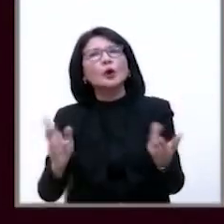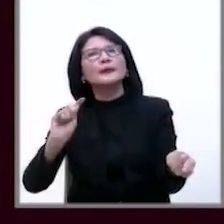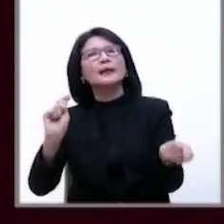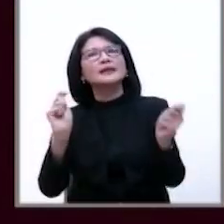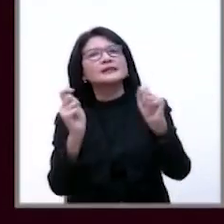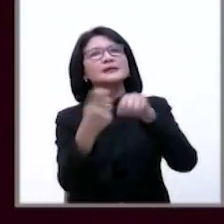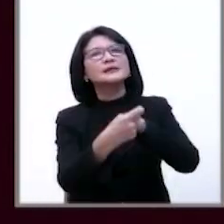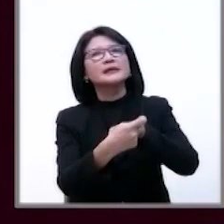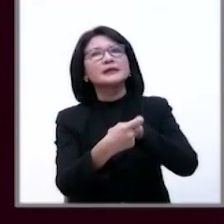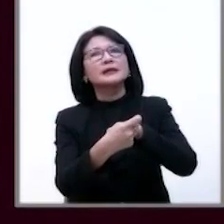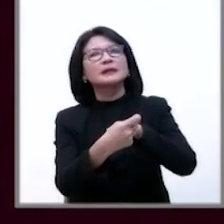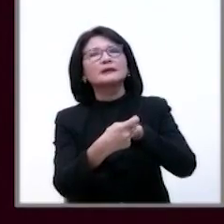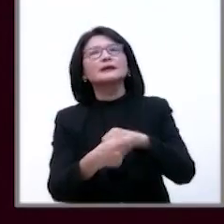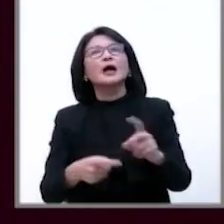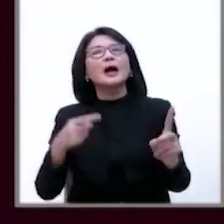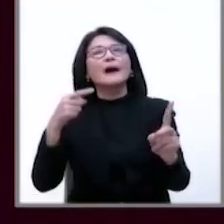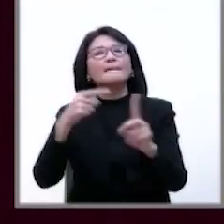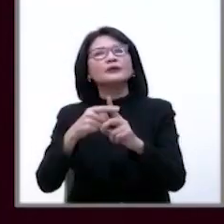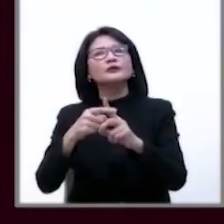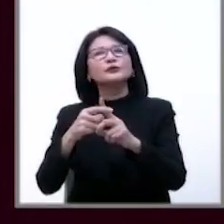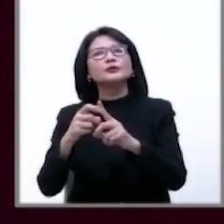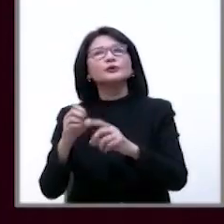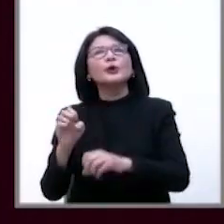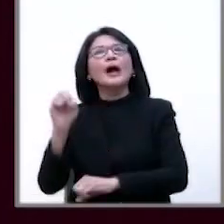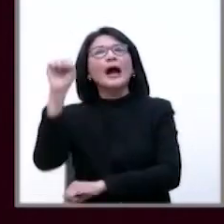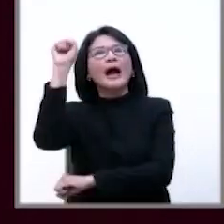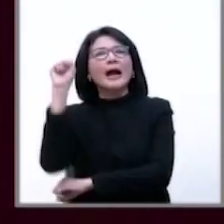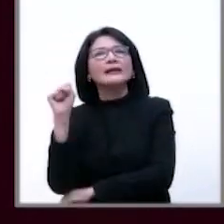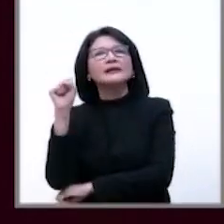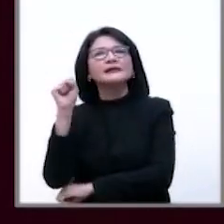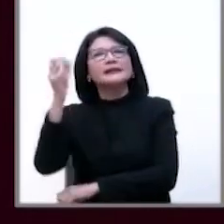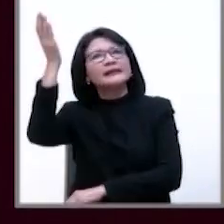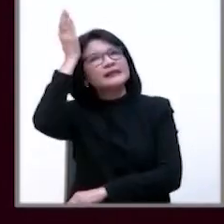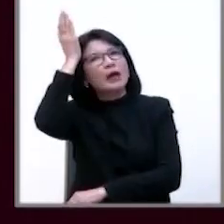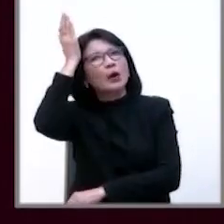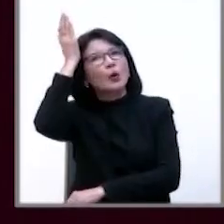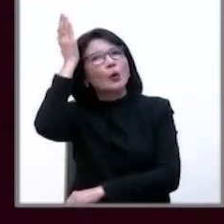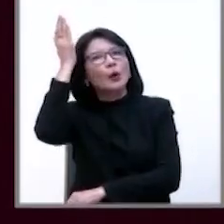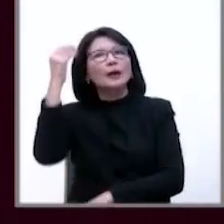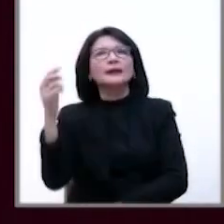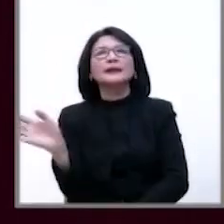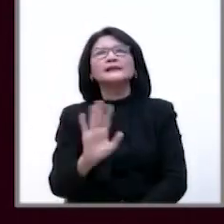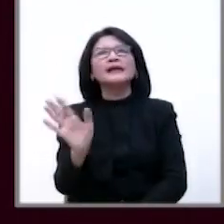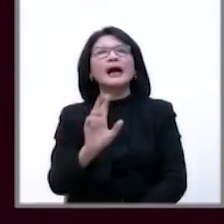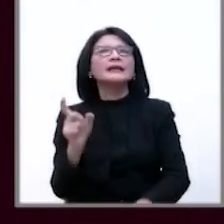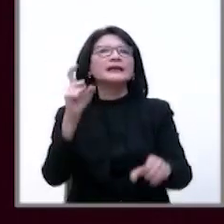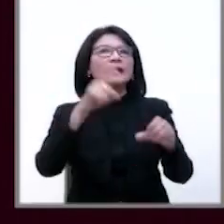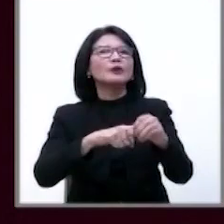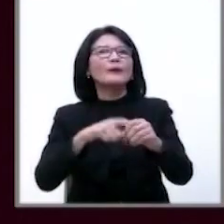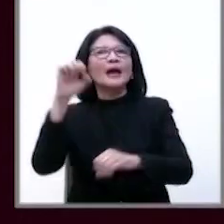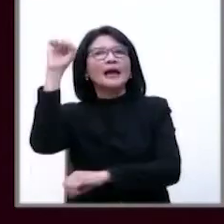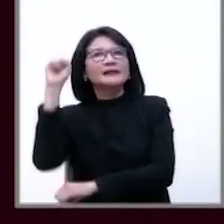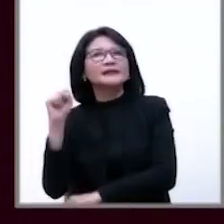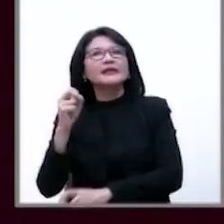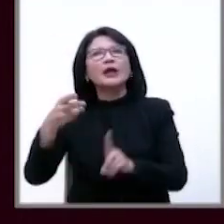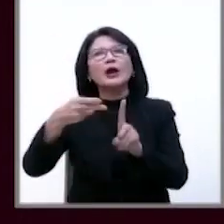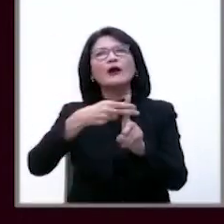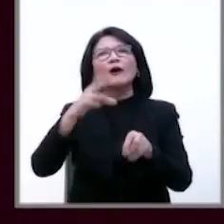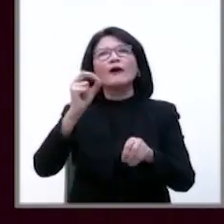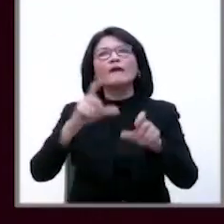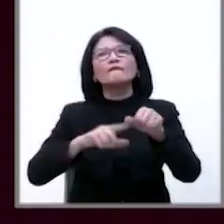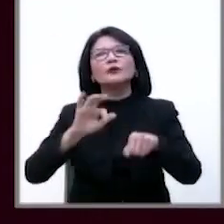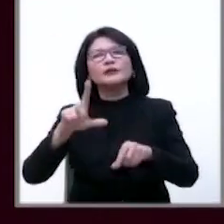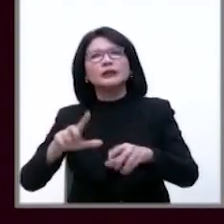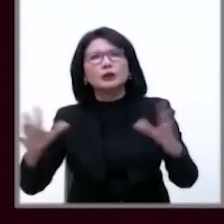transisi menuju energi hijau kita tidak boleh lagi ketergantungan pada energi fosil